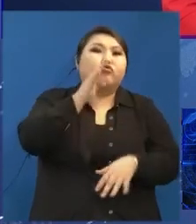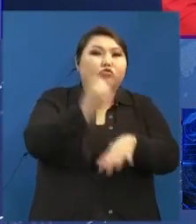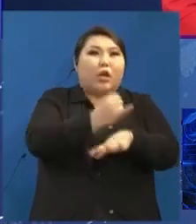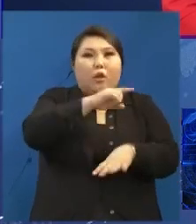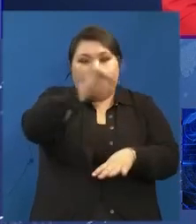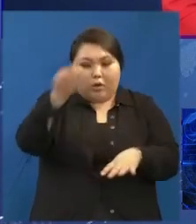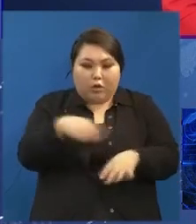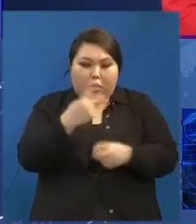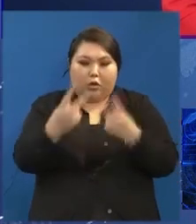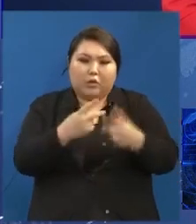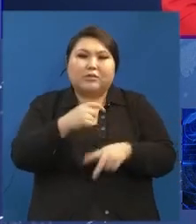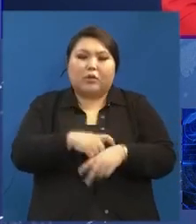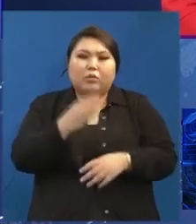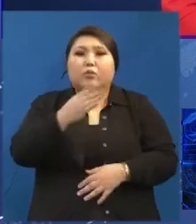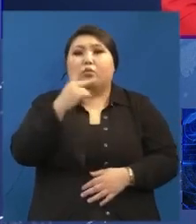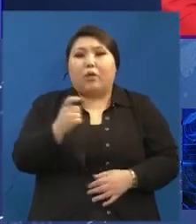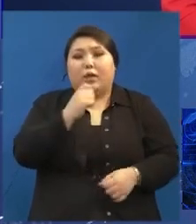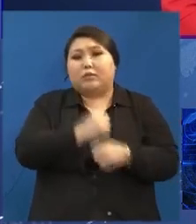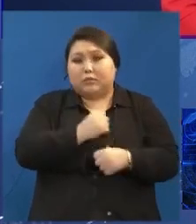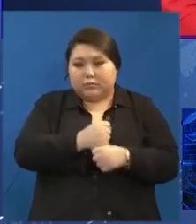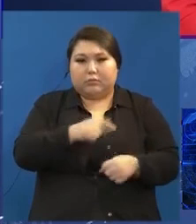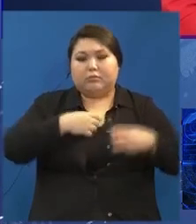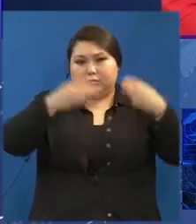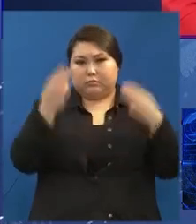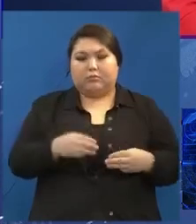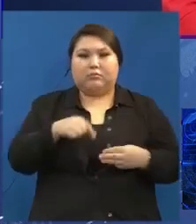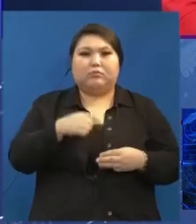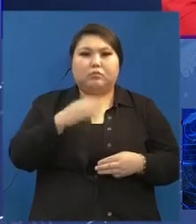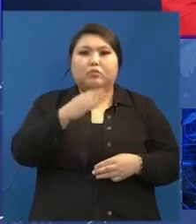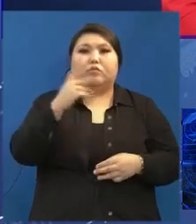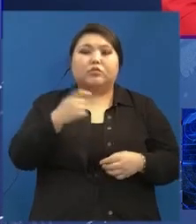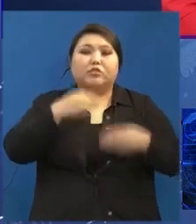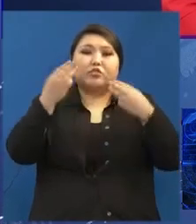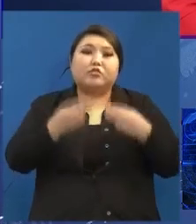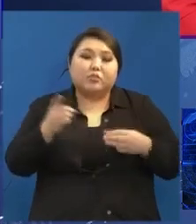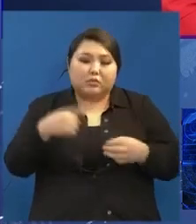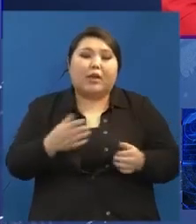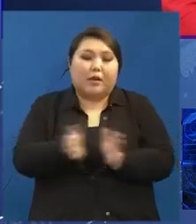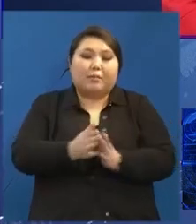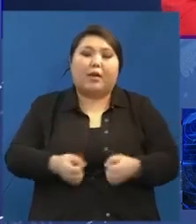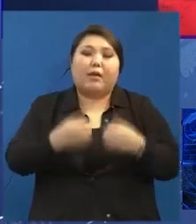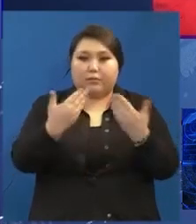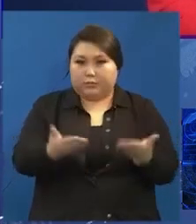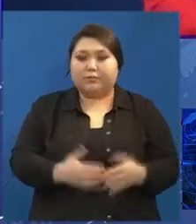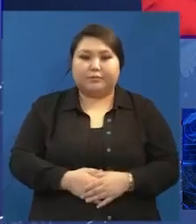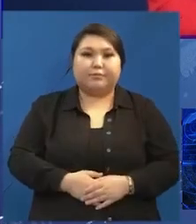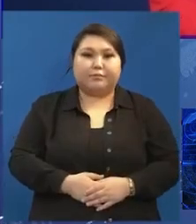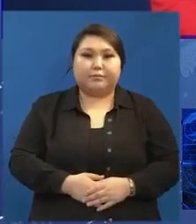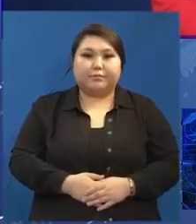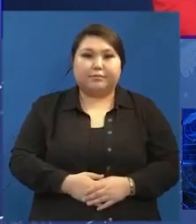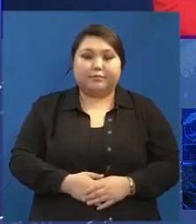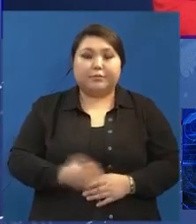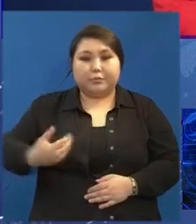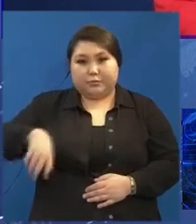6-аас 22 цагийн хооронд шүүх ажиллаж энэ шийдвэрүүдийг шүүхийн шийдвэртэй гаргана гэсэн үг.